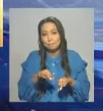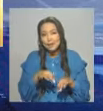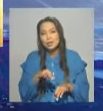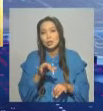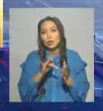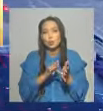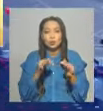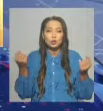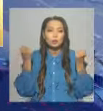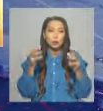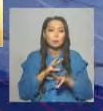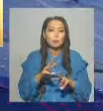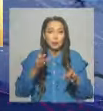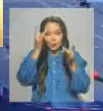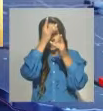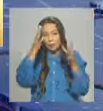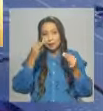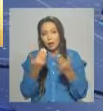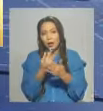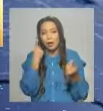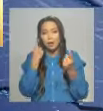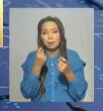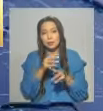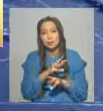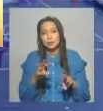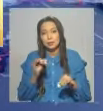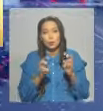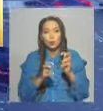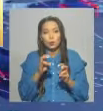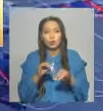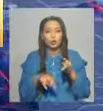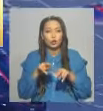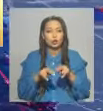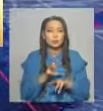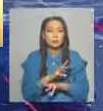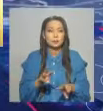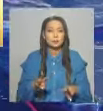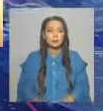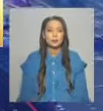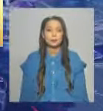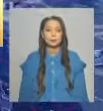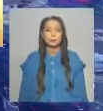және спорт министрлігі, мәдениет және ақпарат министрлігі мен өнеркәсіп және құрылыс министрлігі.